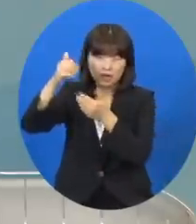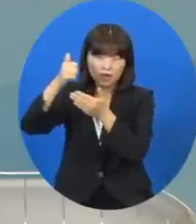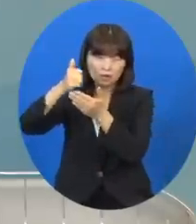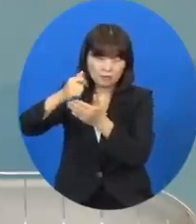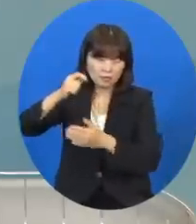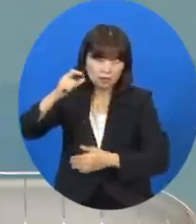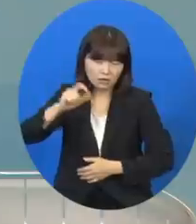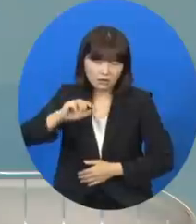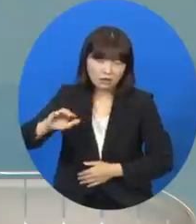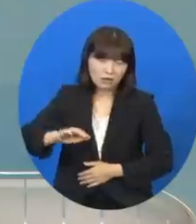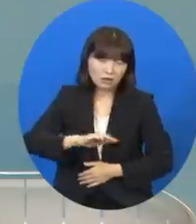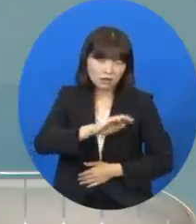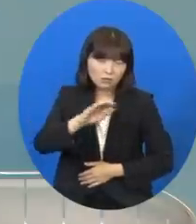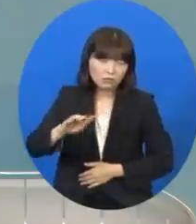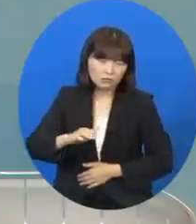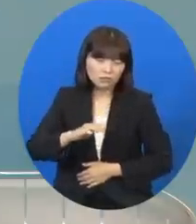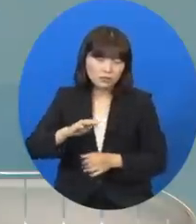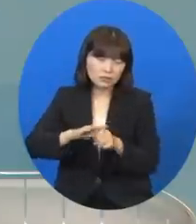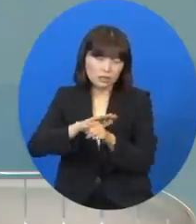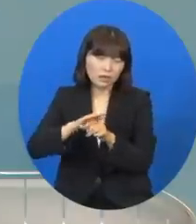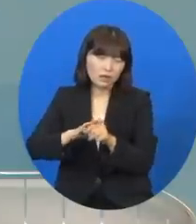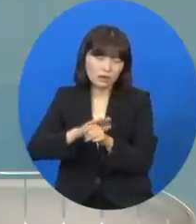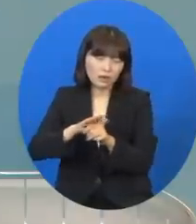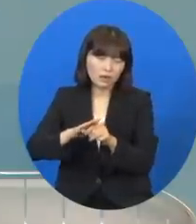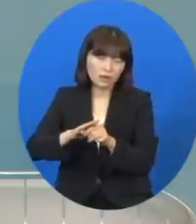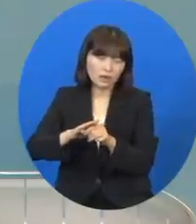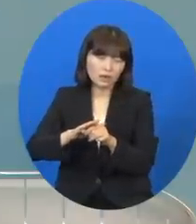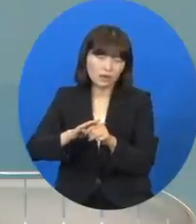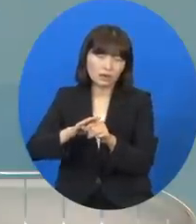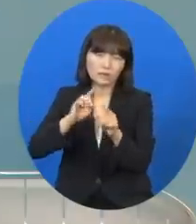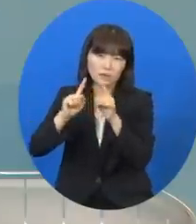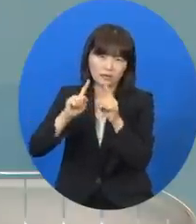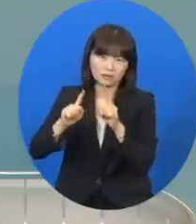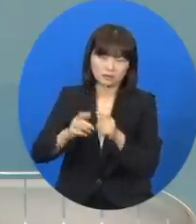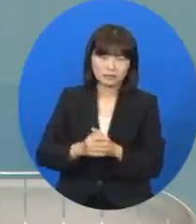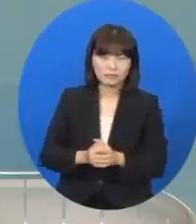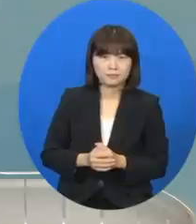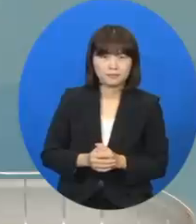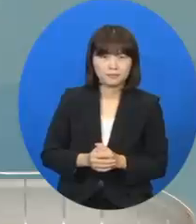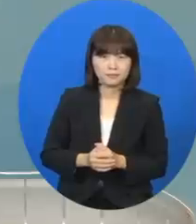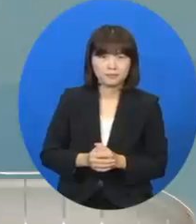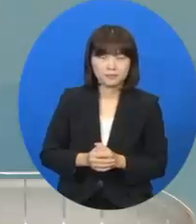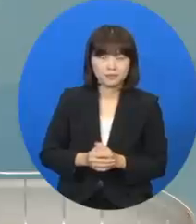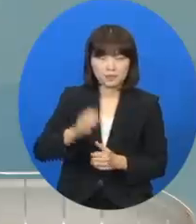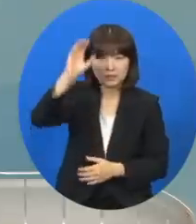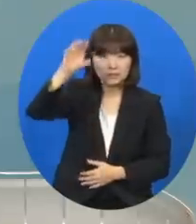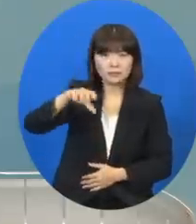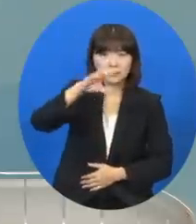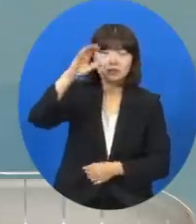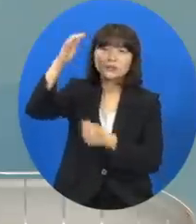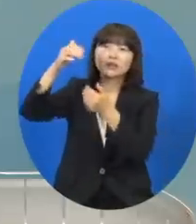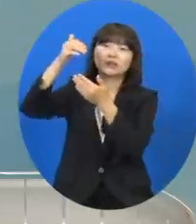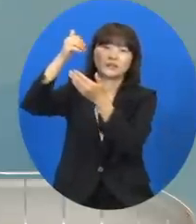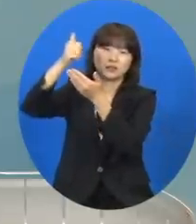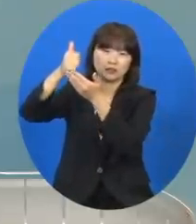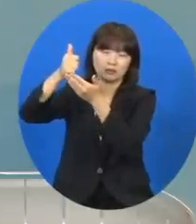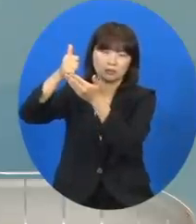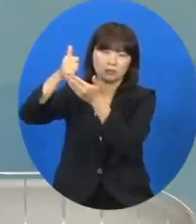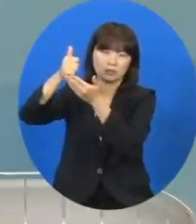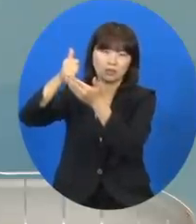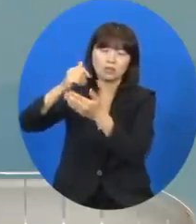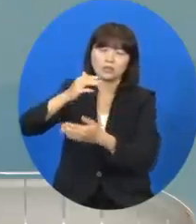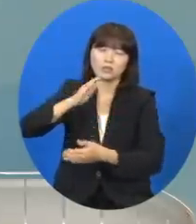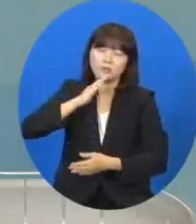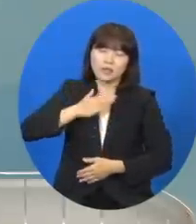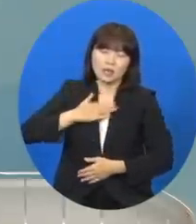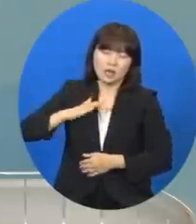내가 너를 사랑한다. 이건 부인할 수가 없어요. 여러분이 십자가에서 하나님이 정말 나를